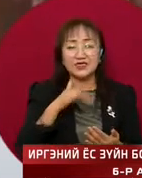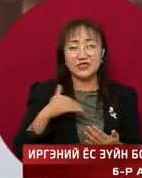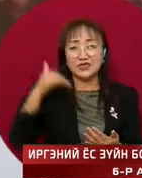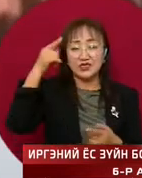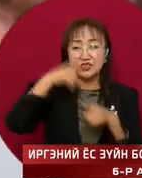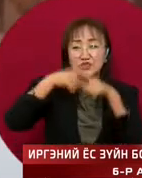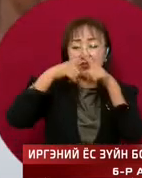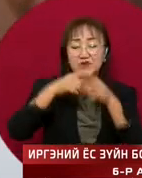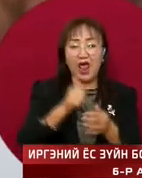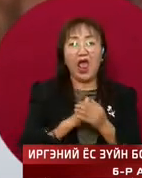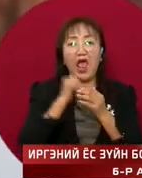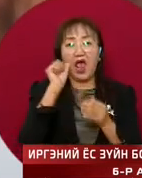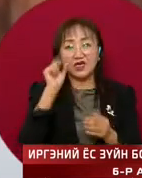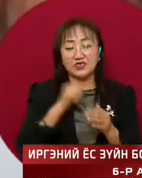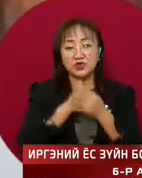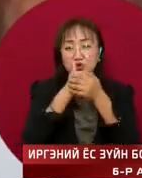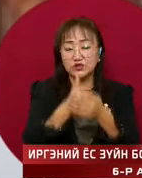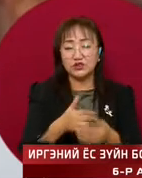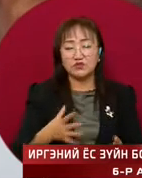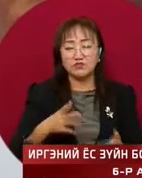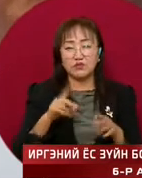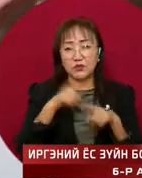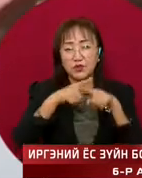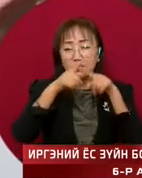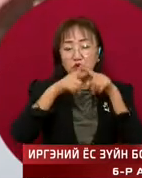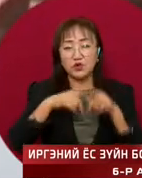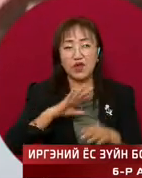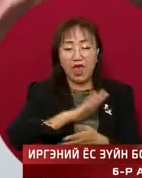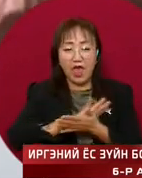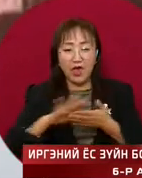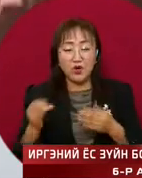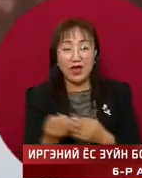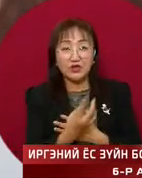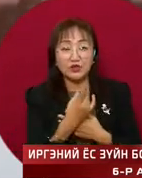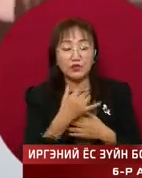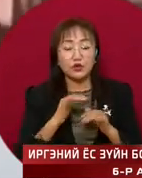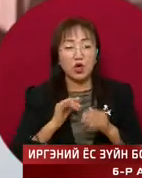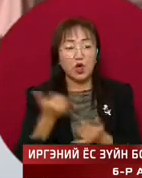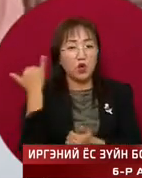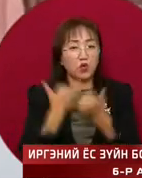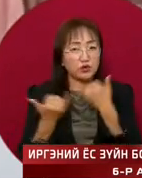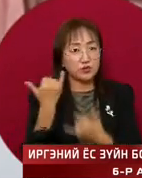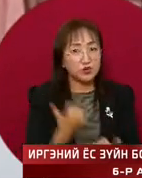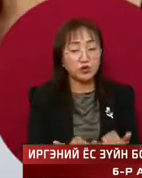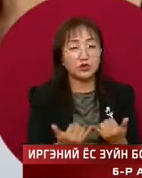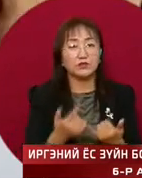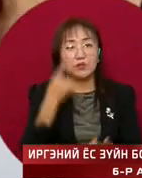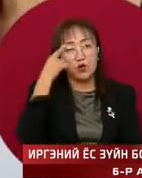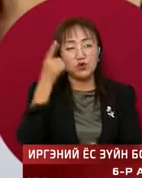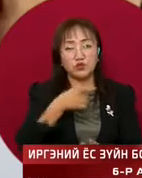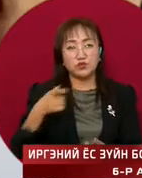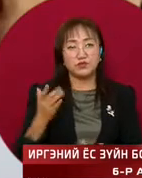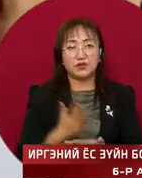уртасгаж ашлал буйныг наривжуулж ариун нандин гал голомтой өвлөн уламжлуулдаг ёсон бол зөвхөн монголчууд биднийх.